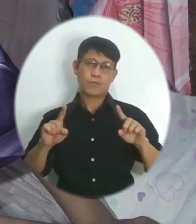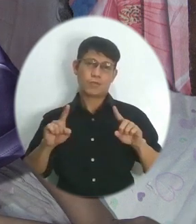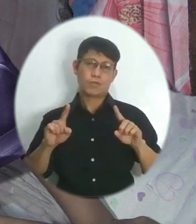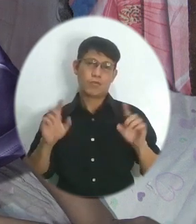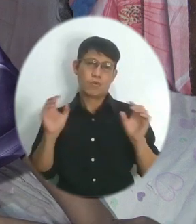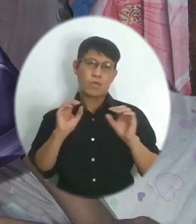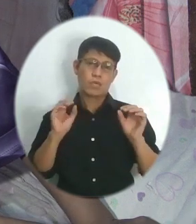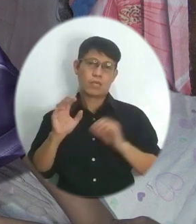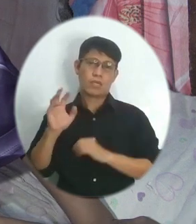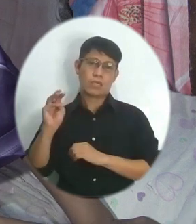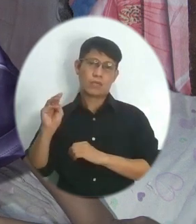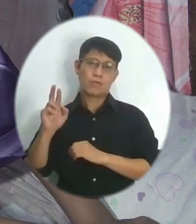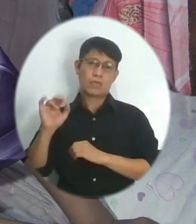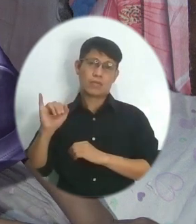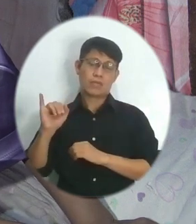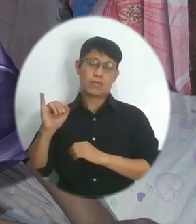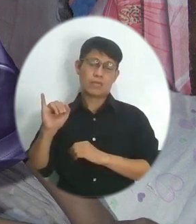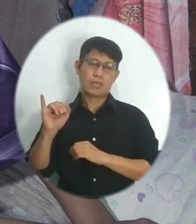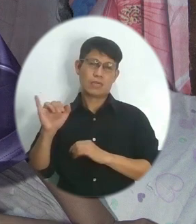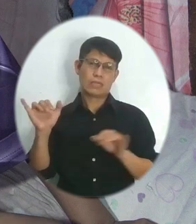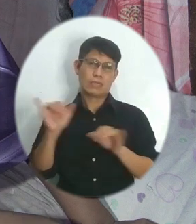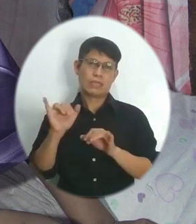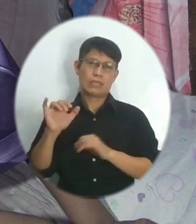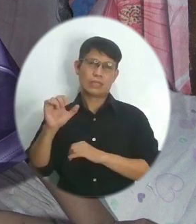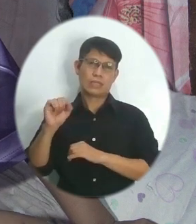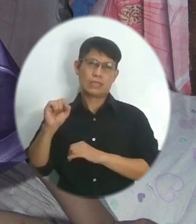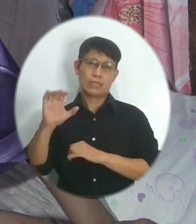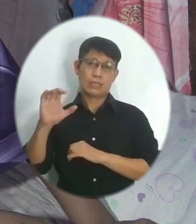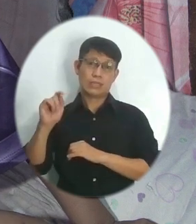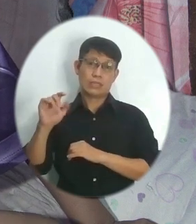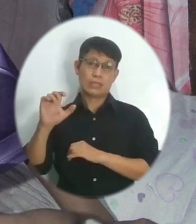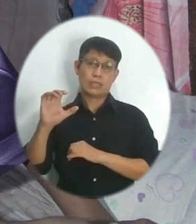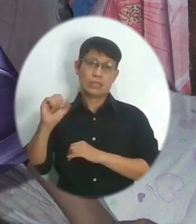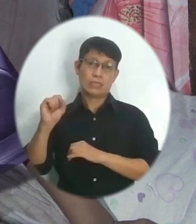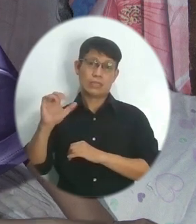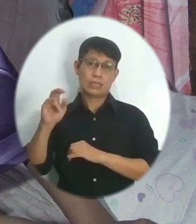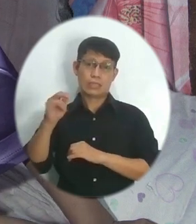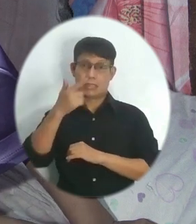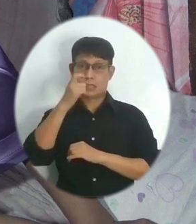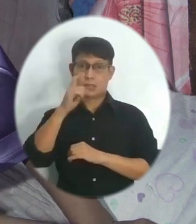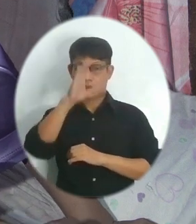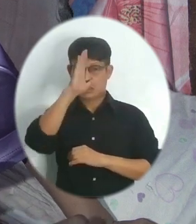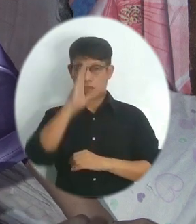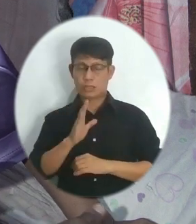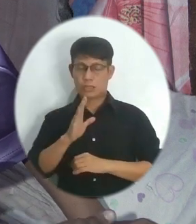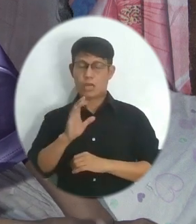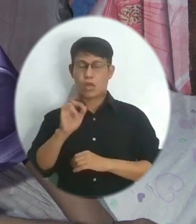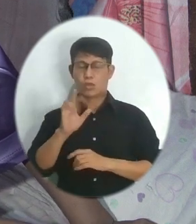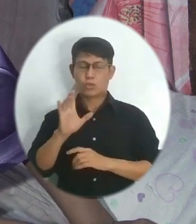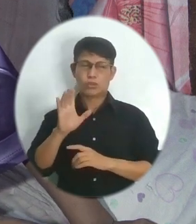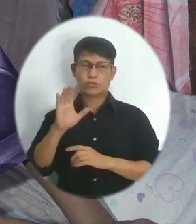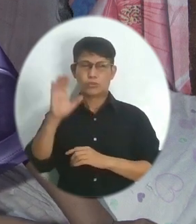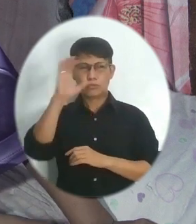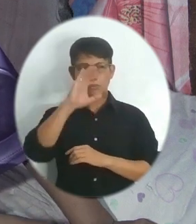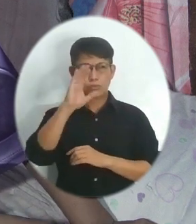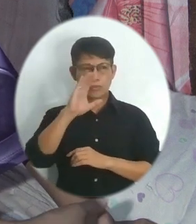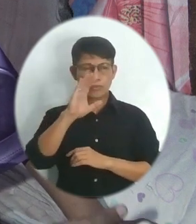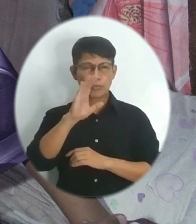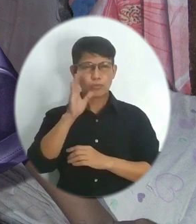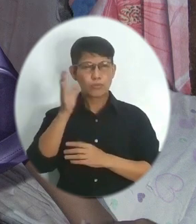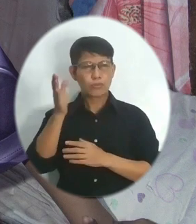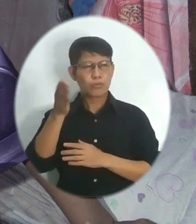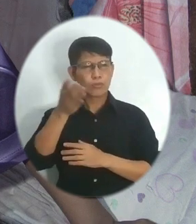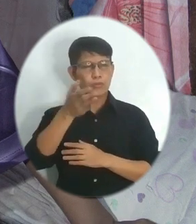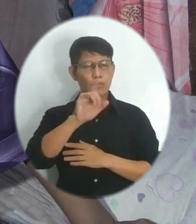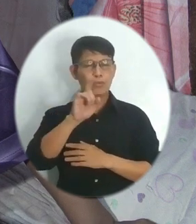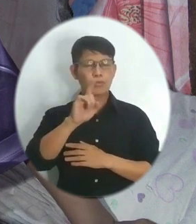po silang yung MRI saka CT scan, wala po sila noon, sira daw po. Kaya naghanap po kami ng